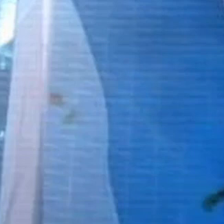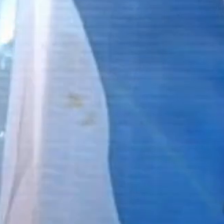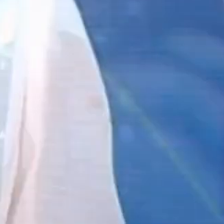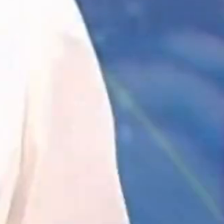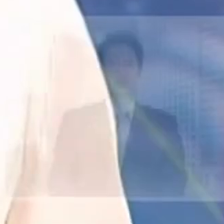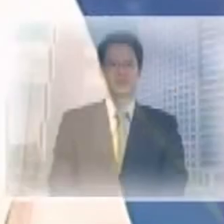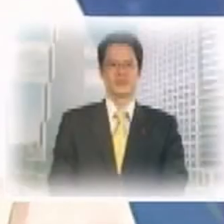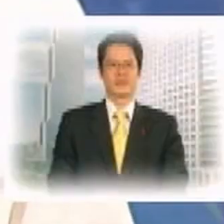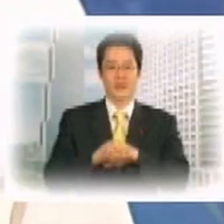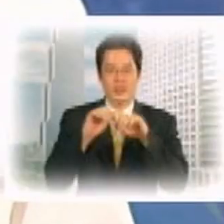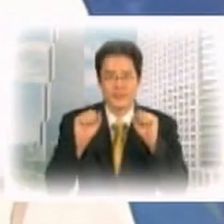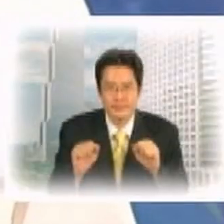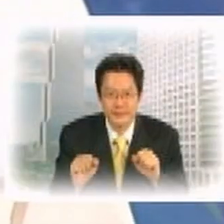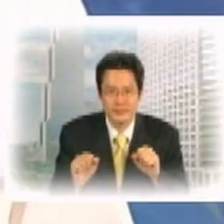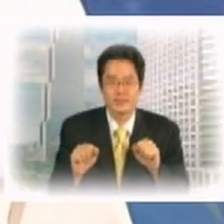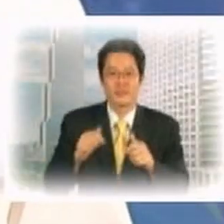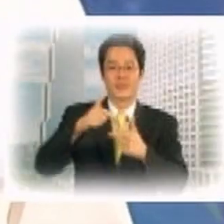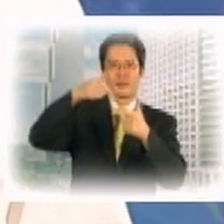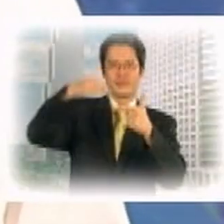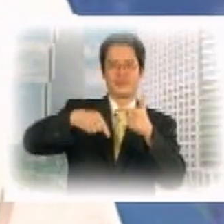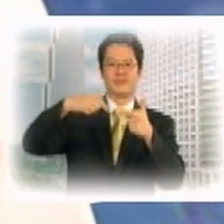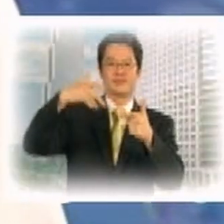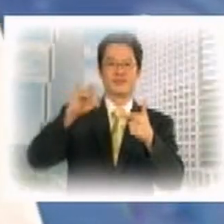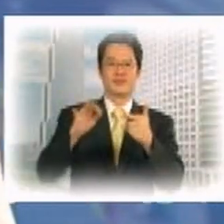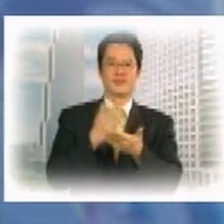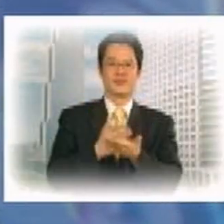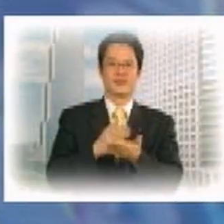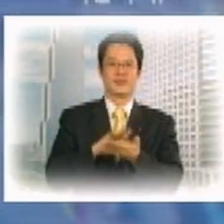여러분 안녕하십니까 강남구청 뉴스입니다.